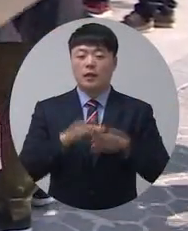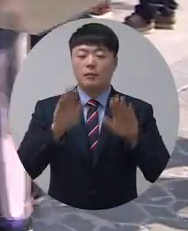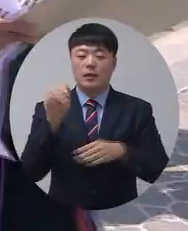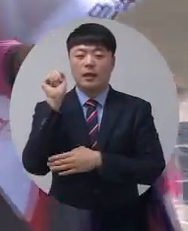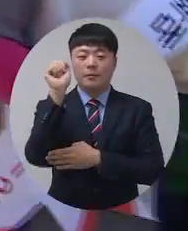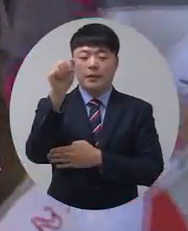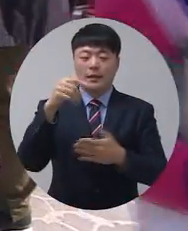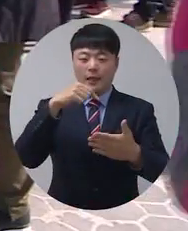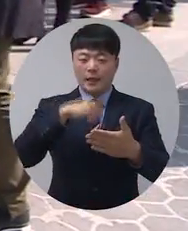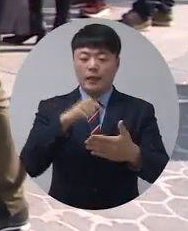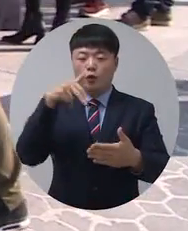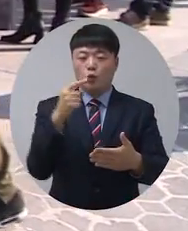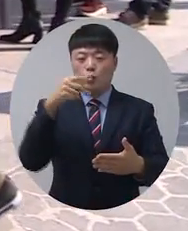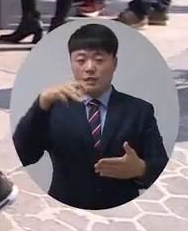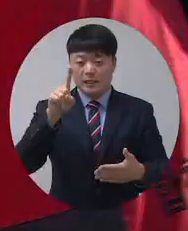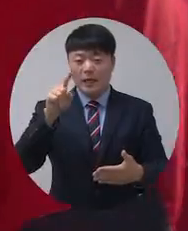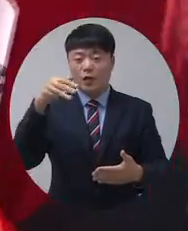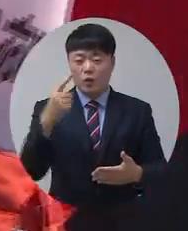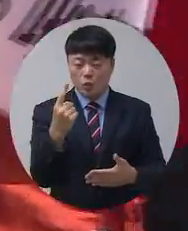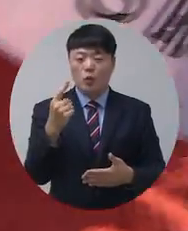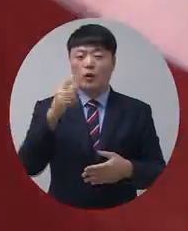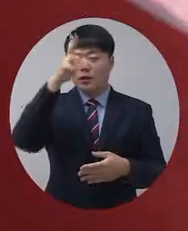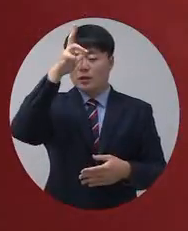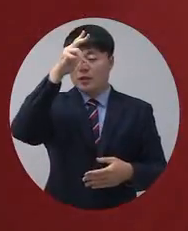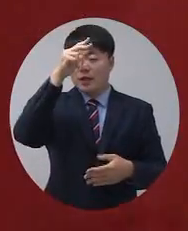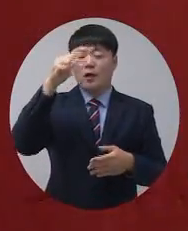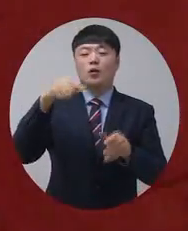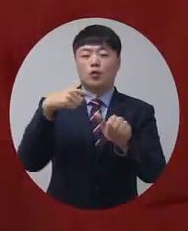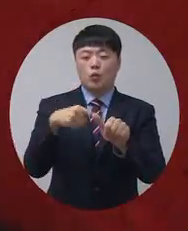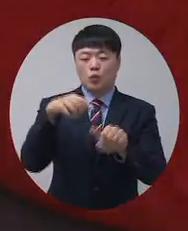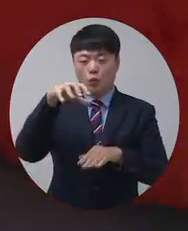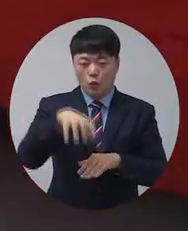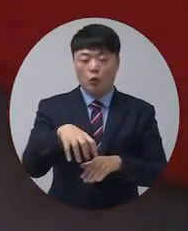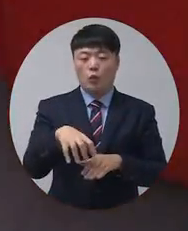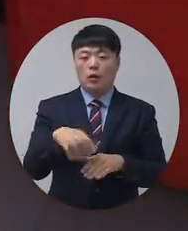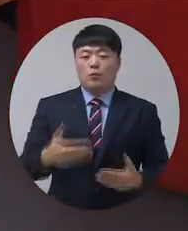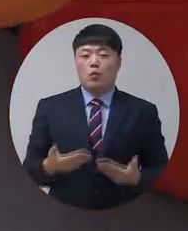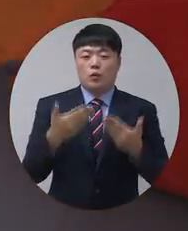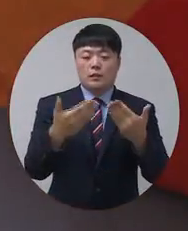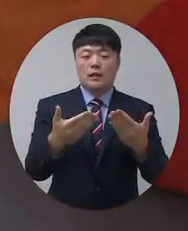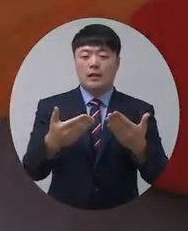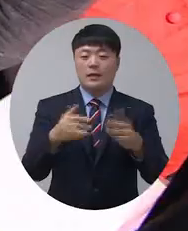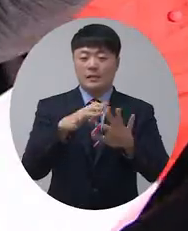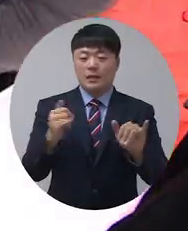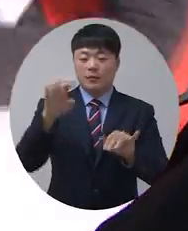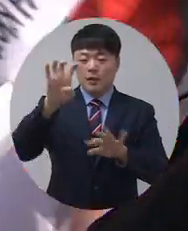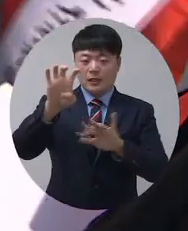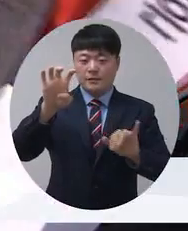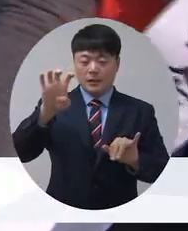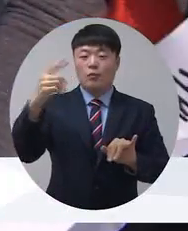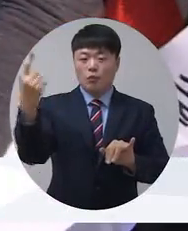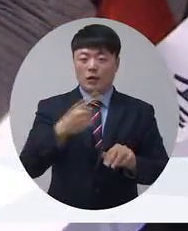캠페인은 합천군 교차로에서 합천경찰서와 합천교육지원청, 합천군 자원봉사회 등 40여 명과